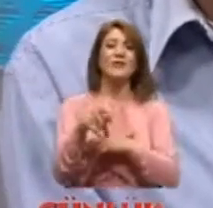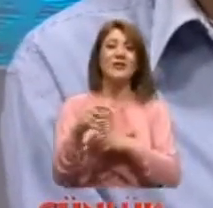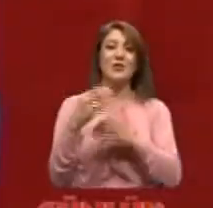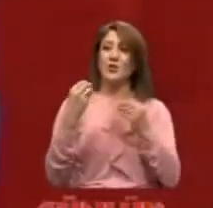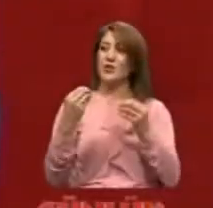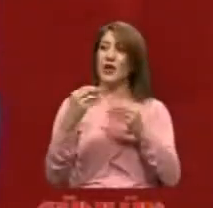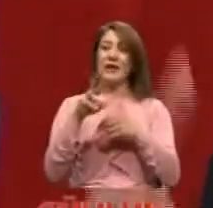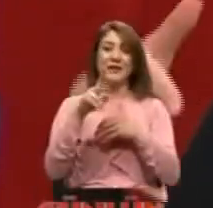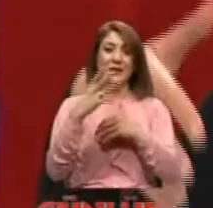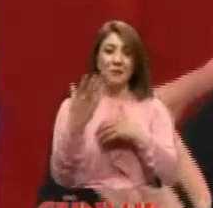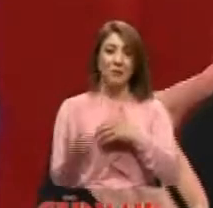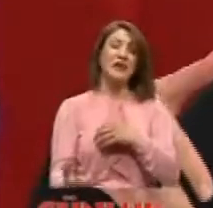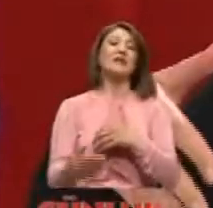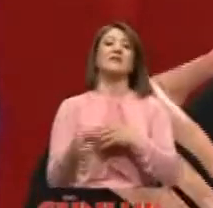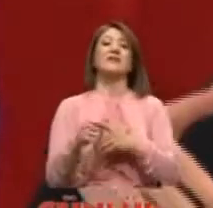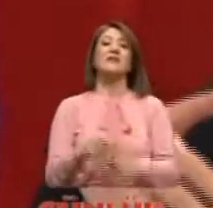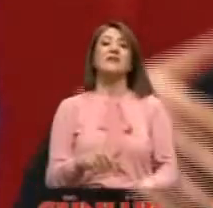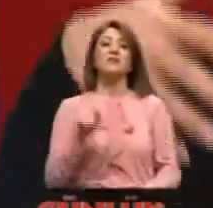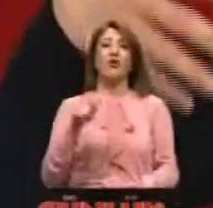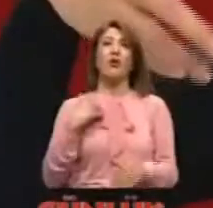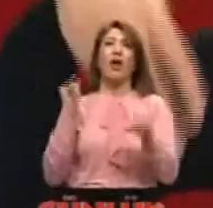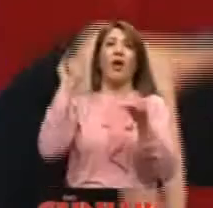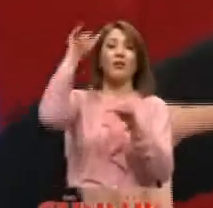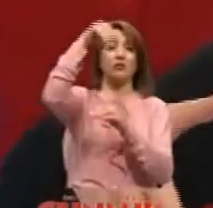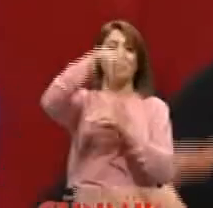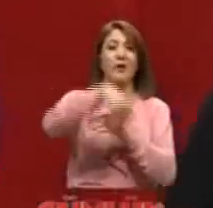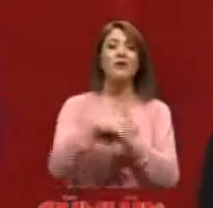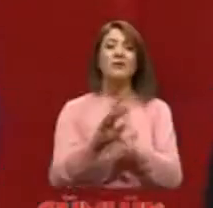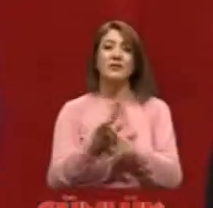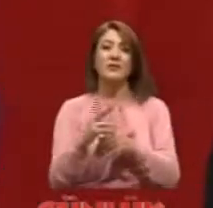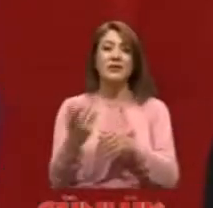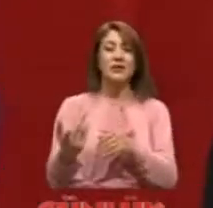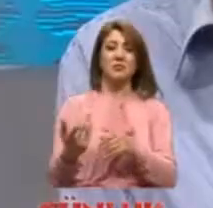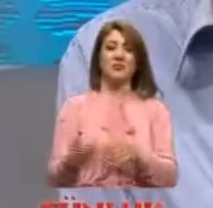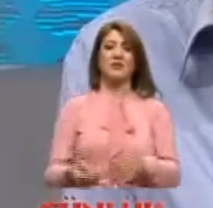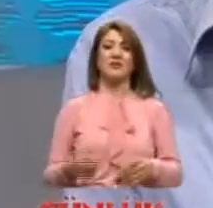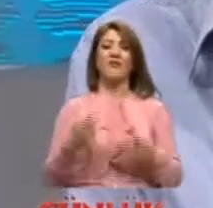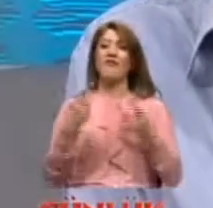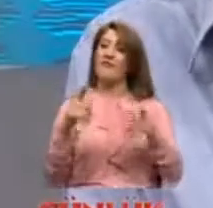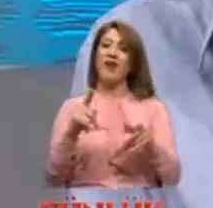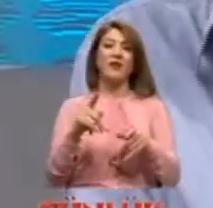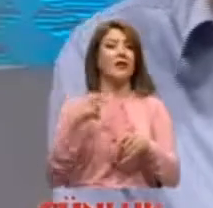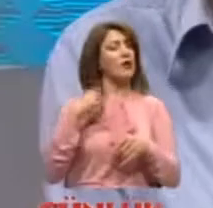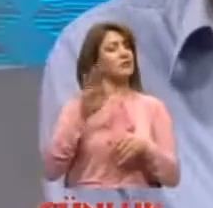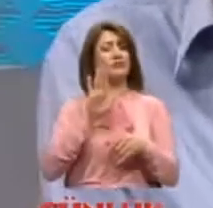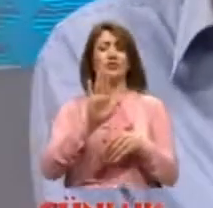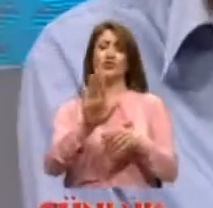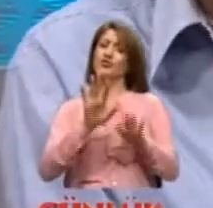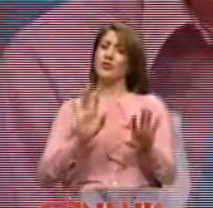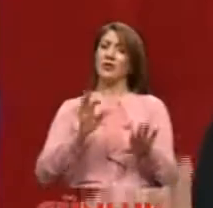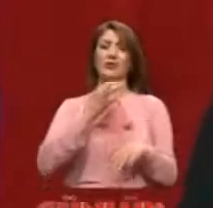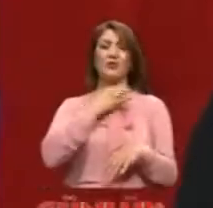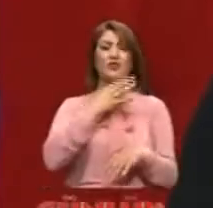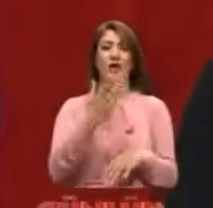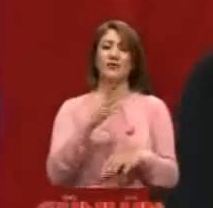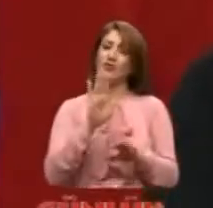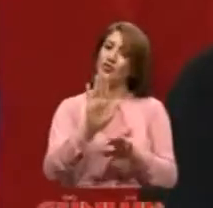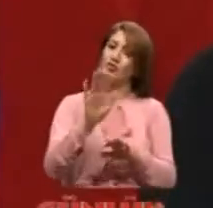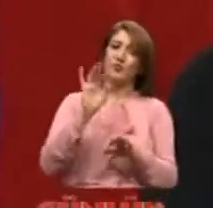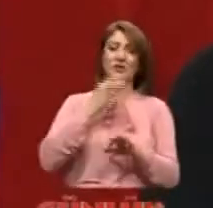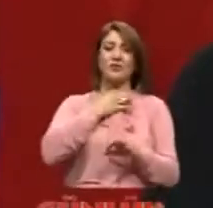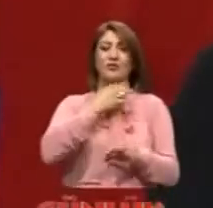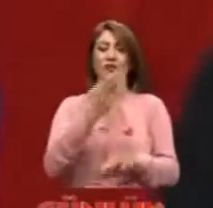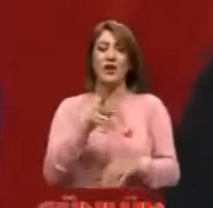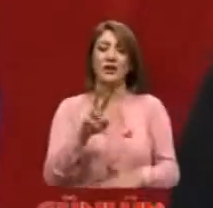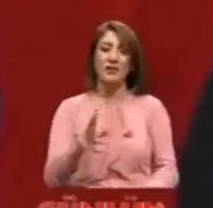şey çok normal. Atmosferden atlıyor. Evet, uçağı 8 durdurun demek de ne kadar doğal bir şey. Hayır, durdurmayın. Çok